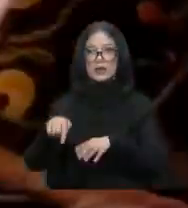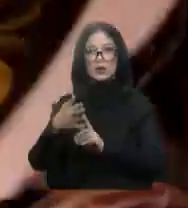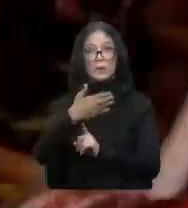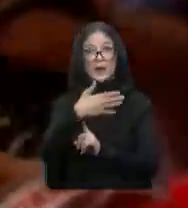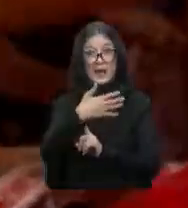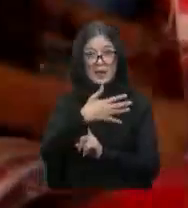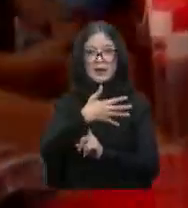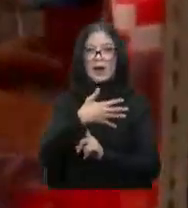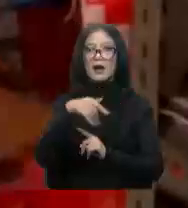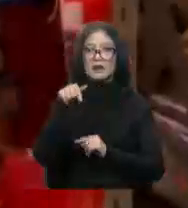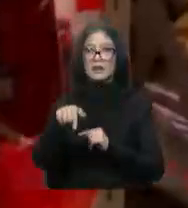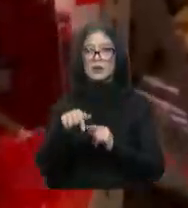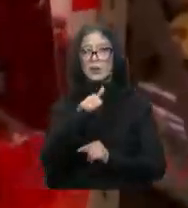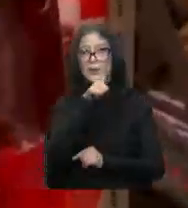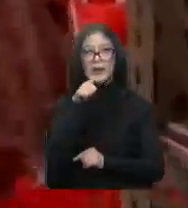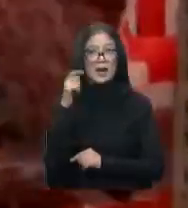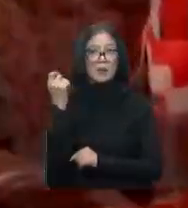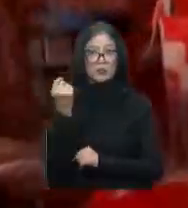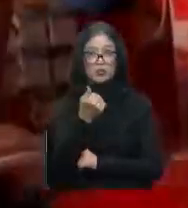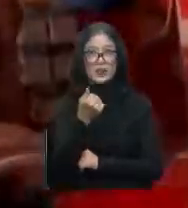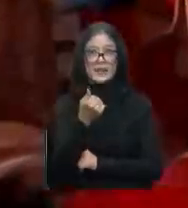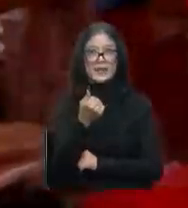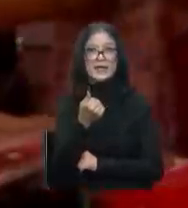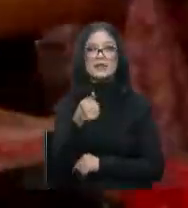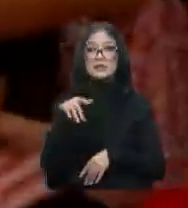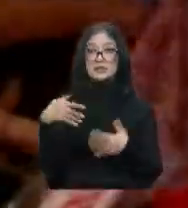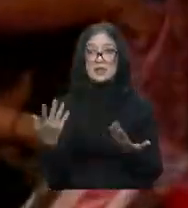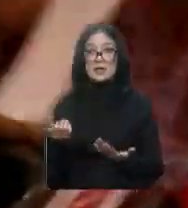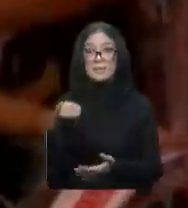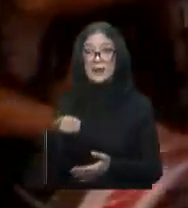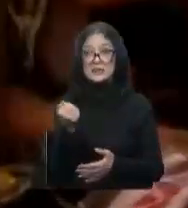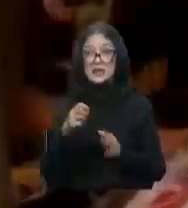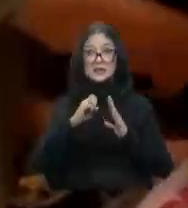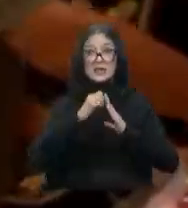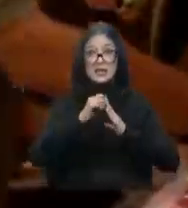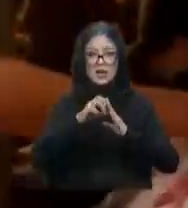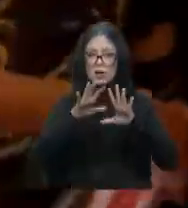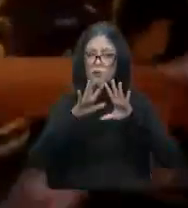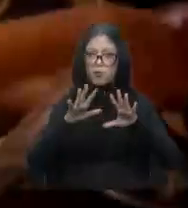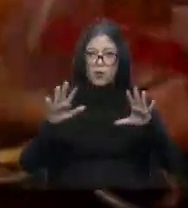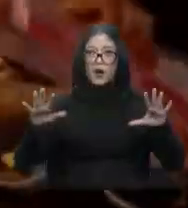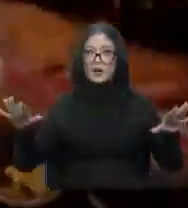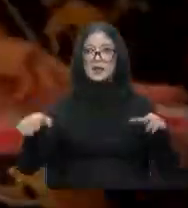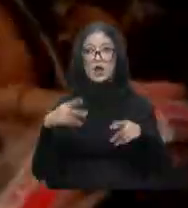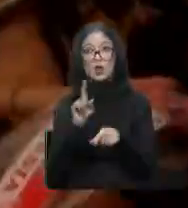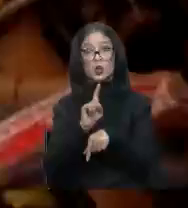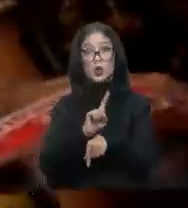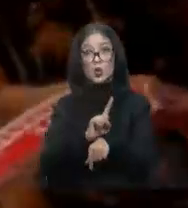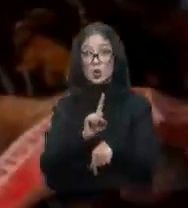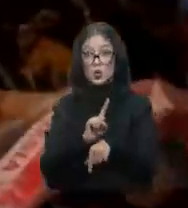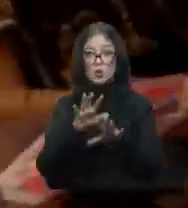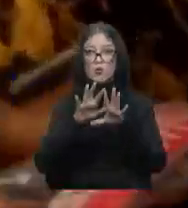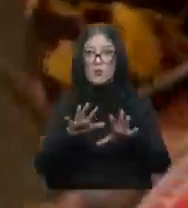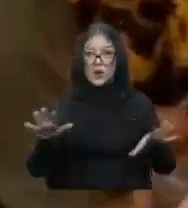bernuansa merah putih. Dan saat ini saya sedang berada di Pasar Jatinegara, di mana banyak sekali masyarakat yang mengunjungi berbagai toko di sini. Dan saya akan mengajak